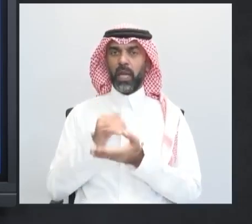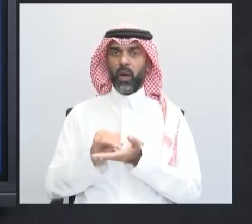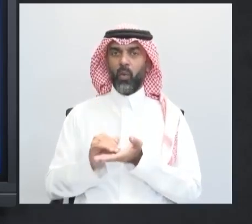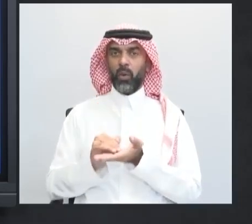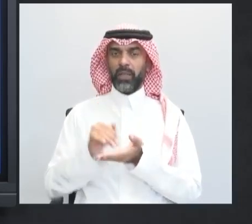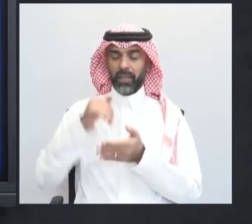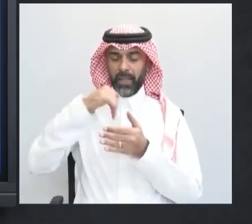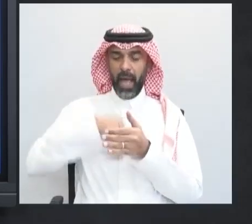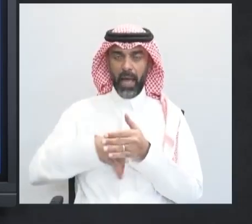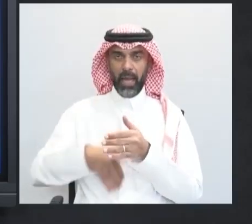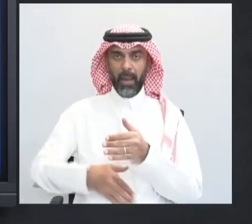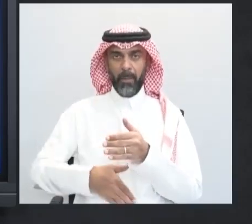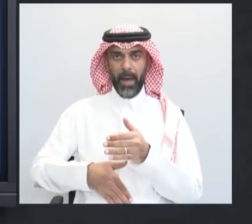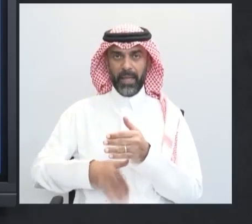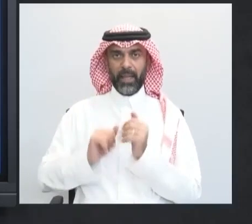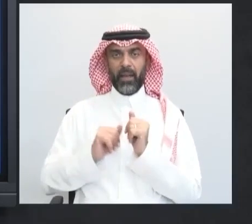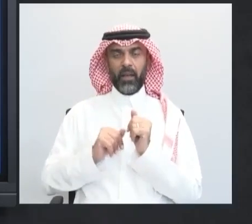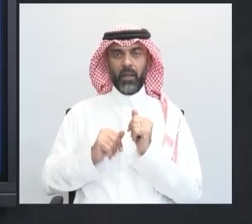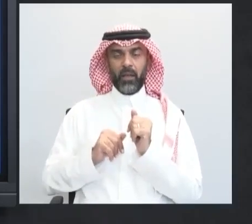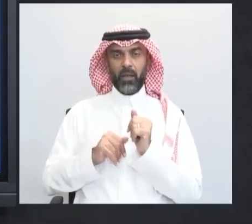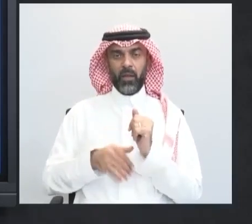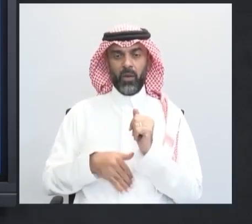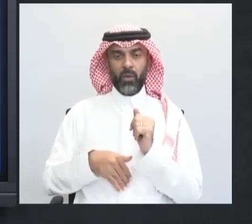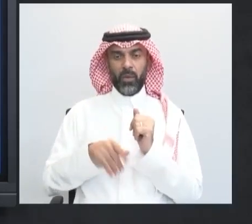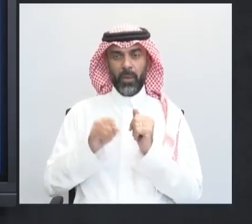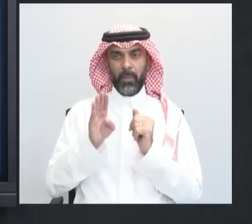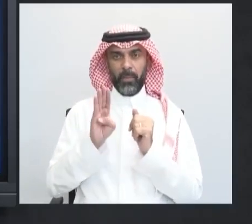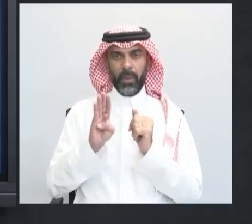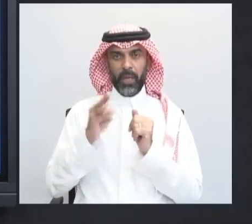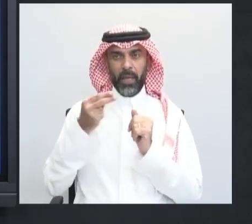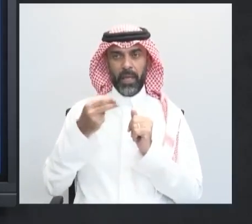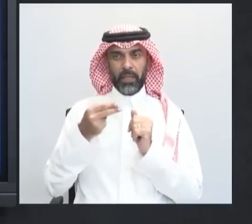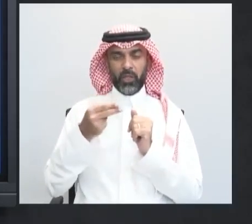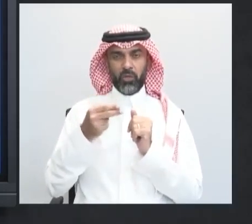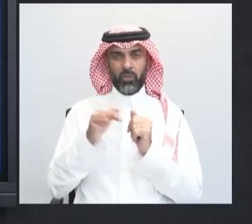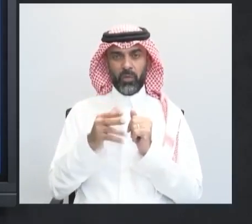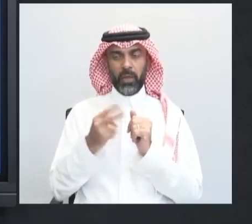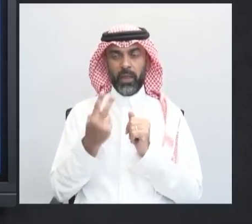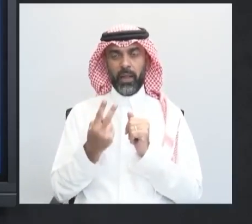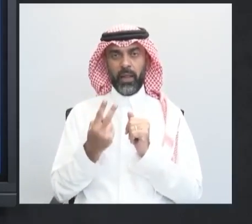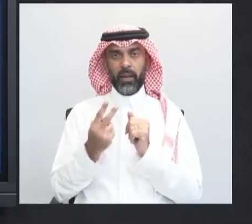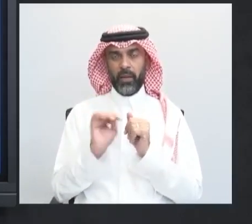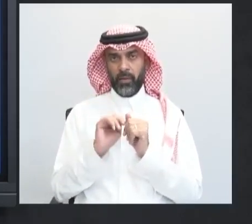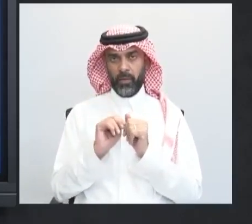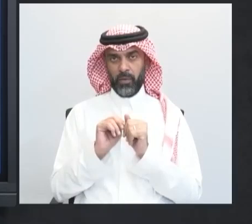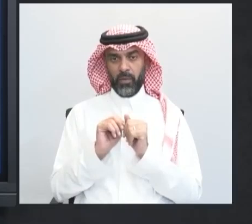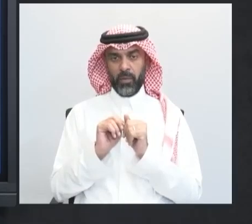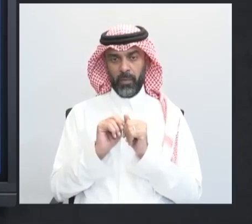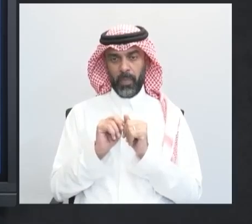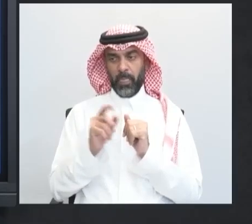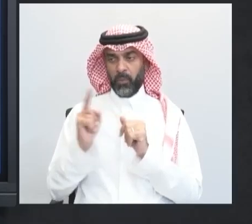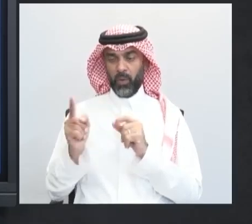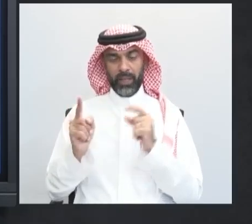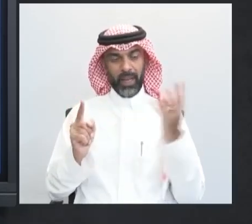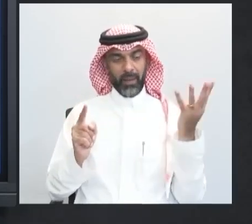المعده المعده تصل فيها الحموضه تقريبا كبي اتش الى اثنين بي اتش نحن تعرفنا على الرقم الهيدروجيني في دروسنا الماضيه ذكرنا من واحد الى